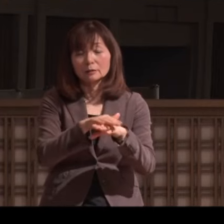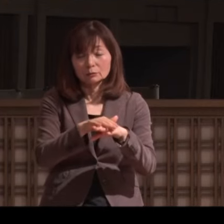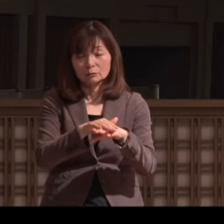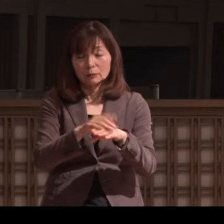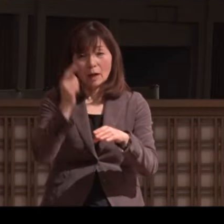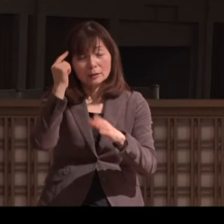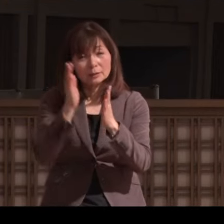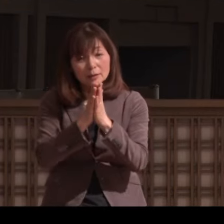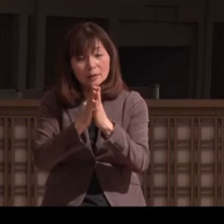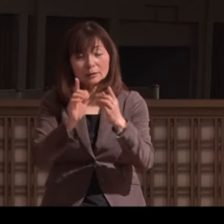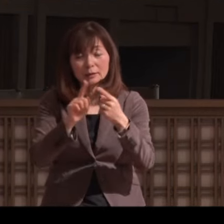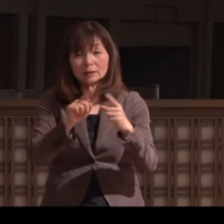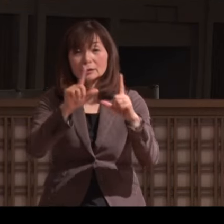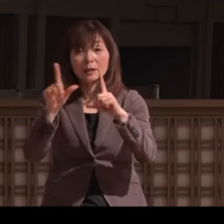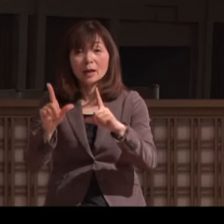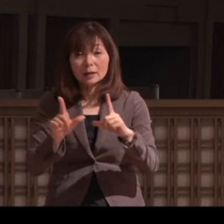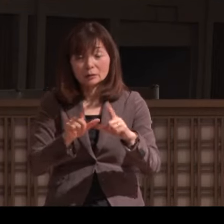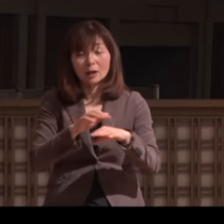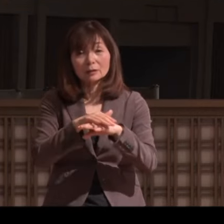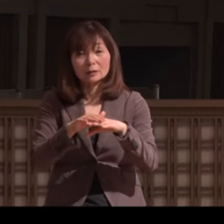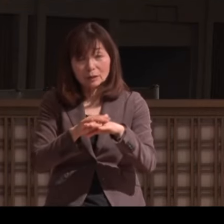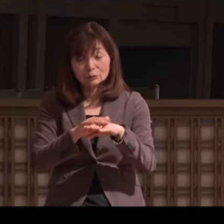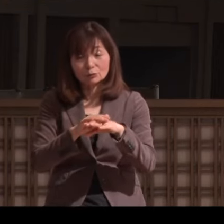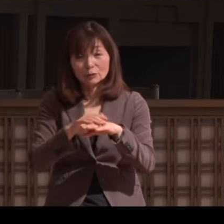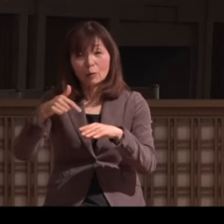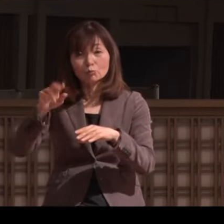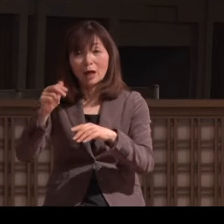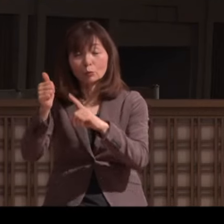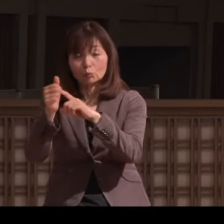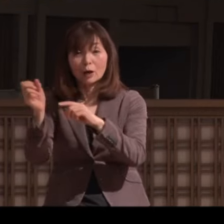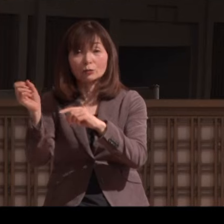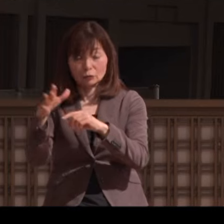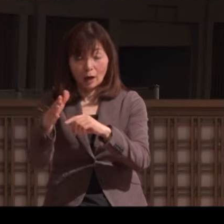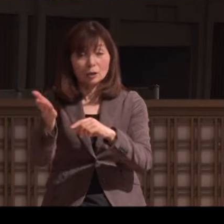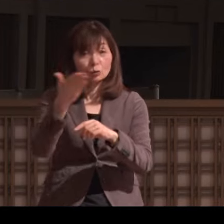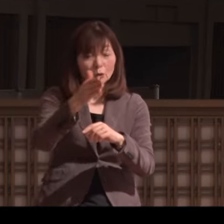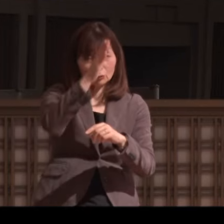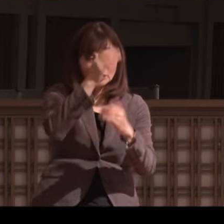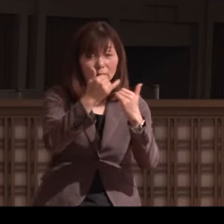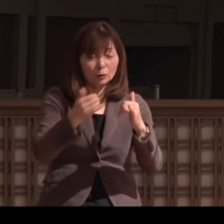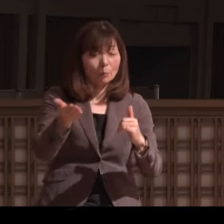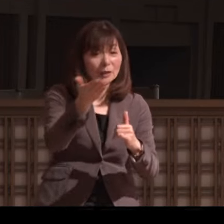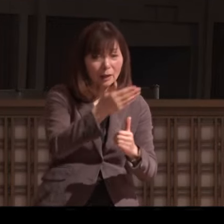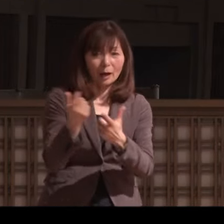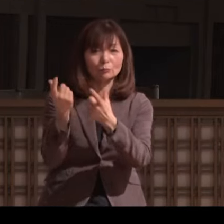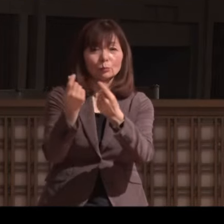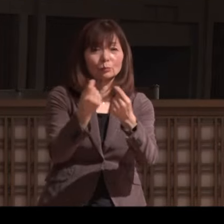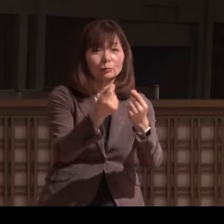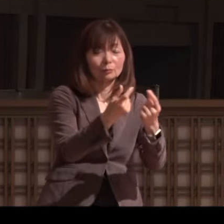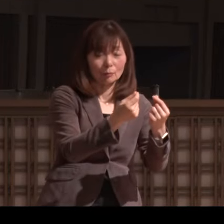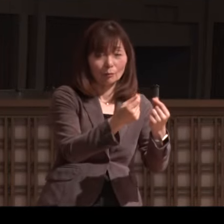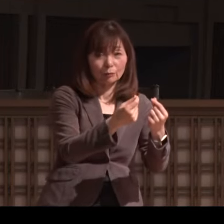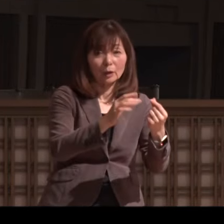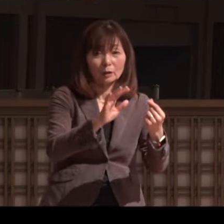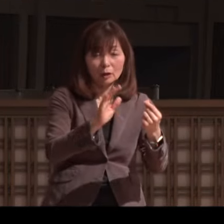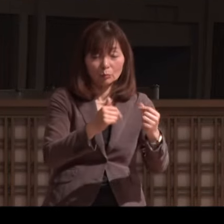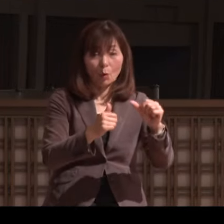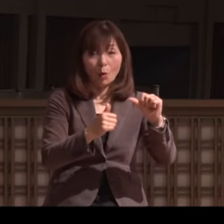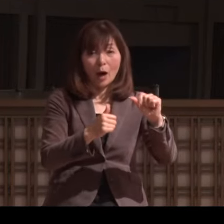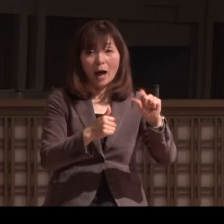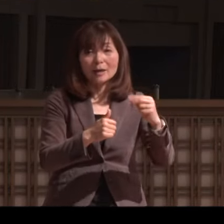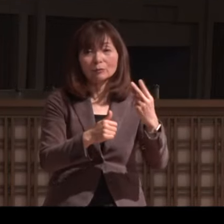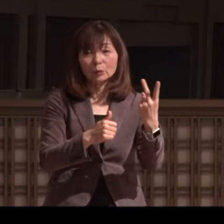生活が大事だってプラトン言っちゃったらその後の哲学者ずっとそうだそうだそうだそうだて言ったのをアレントが逆転さ